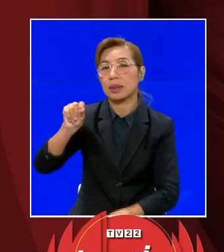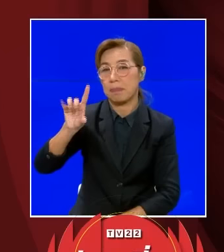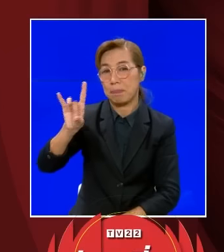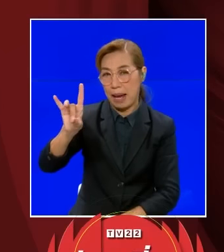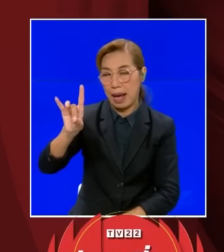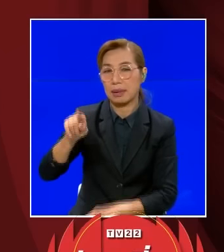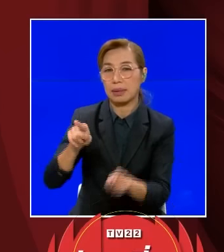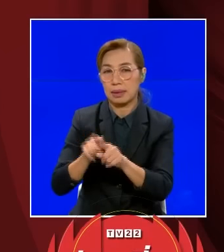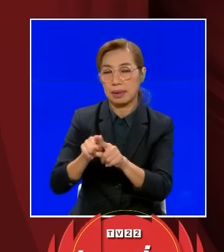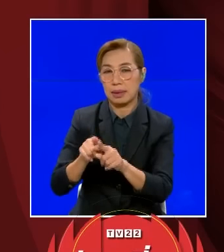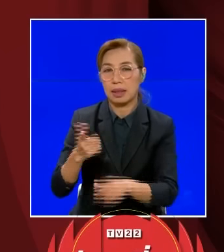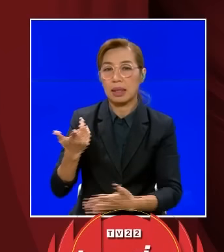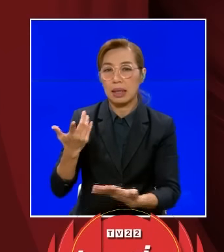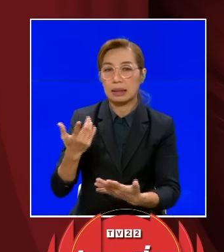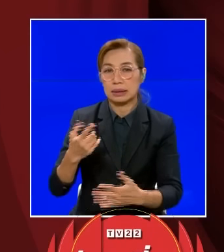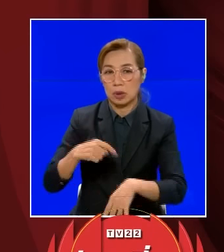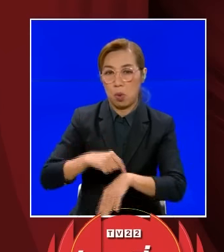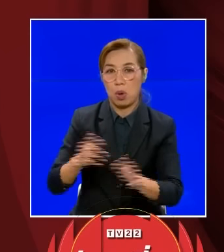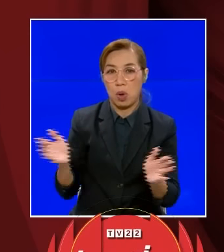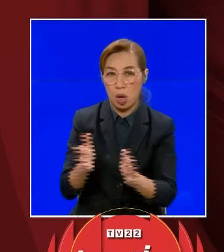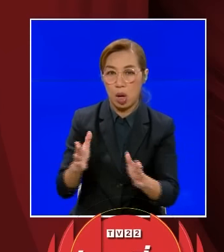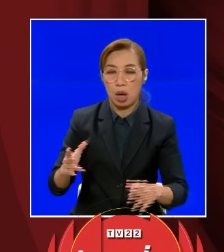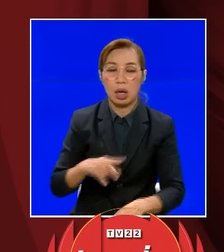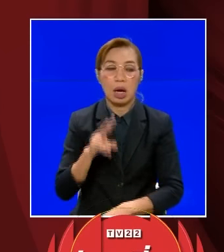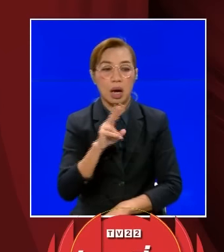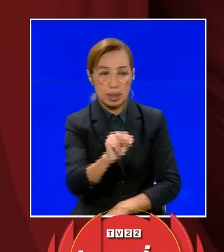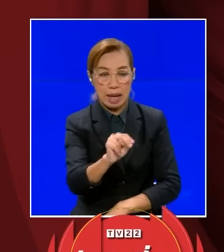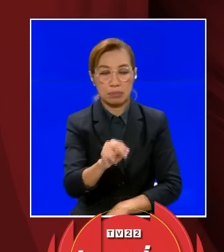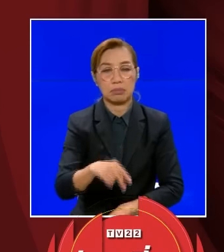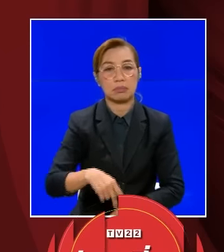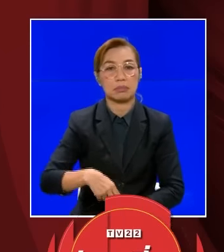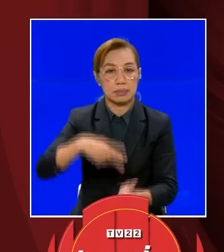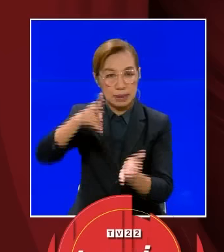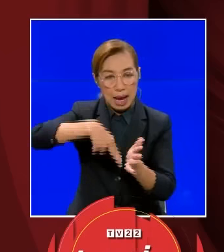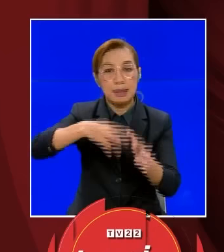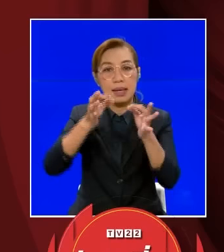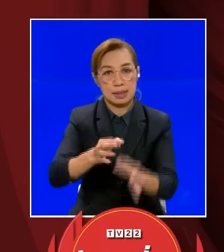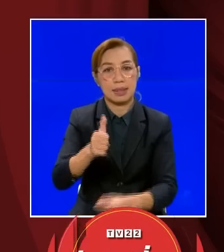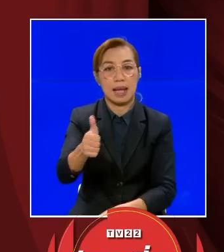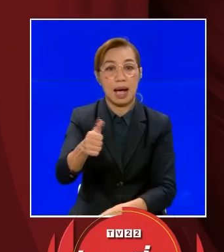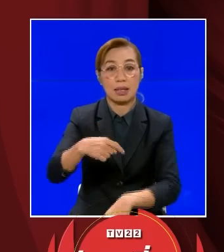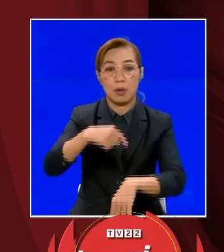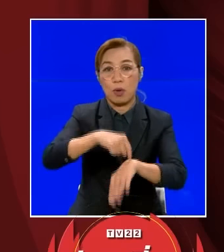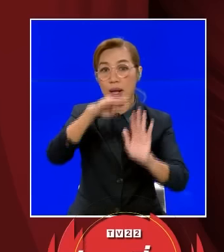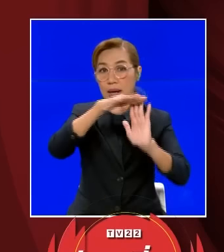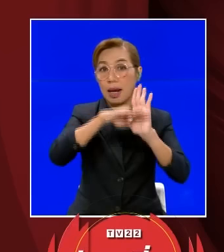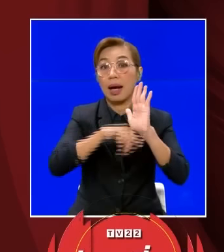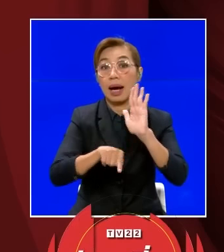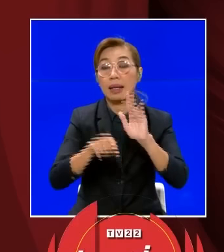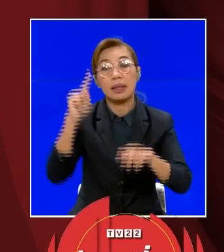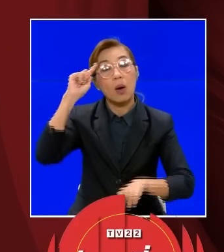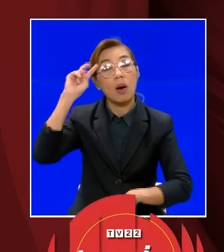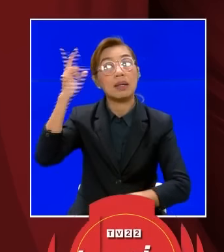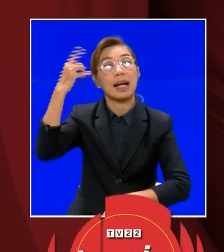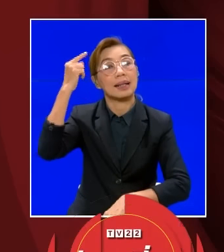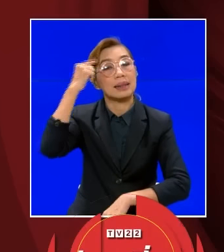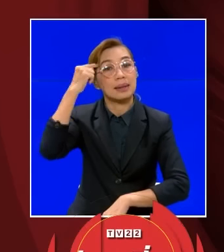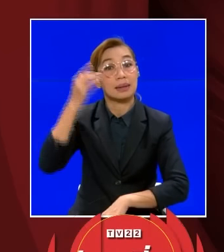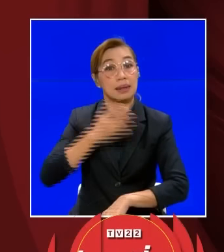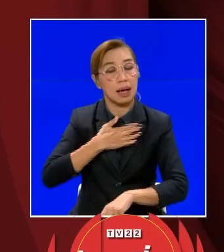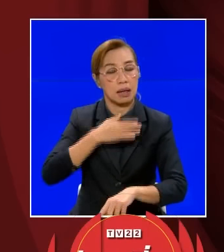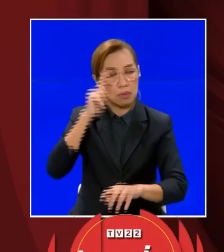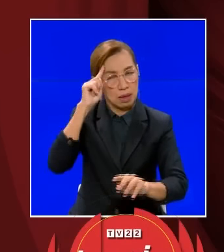จะเป็นวันเร็วที่สุดอ่ะที่จะสามารถนัดวินิจฉัยอันนี้เป็นไทม์ไลน์ที่เราคาดคะเนคาดการณ์กันเอาไว้นะคะบอก